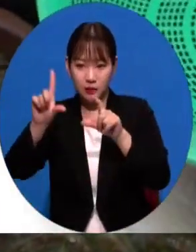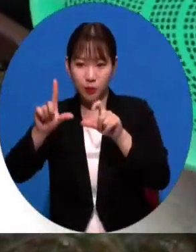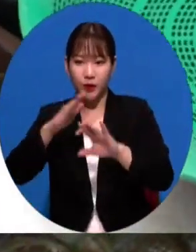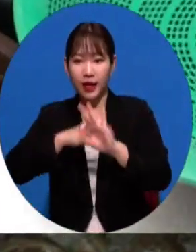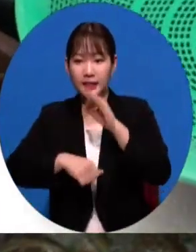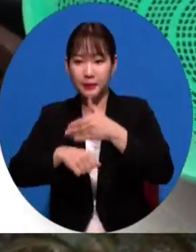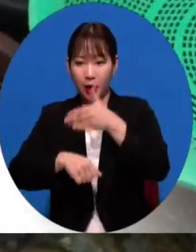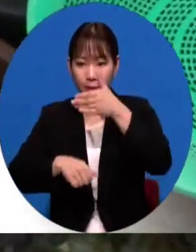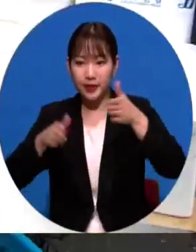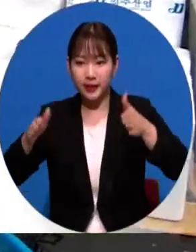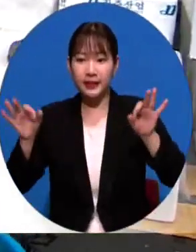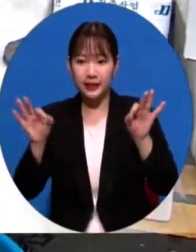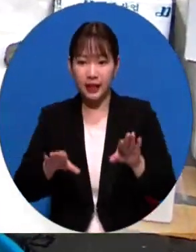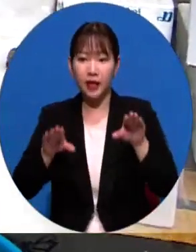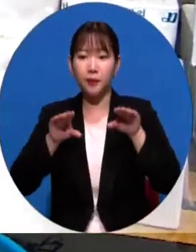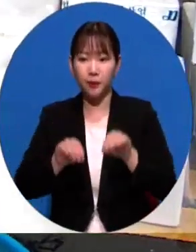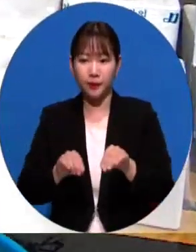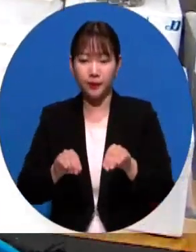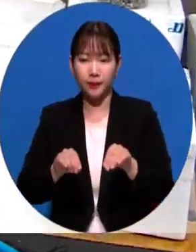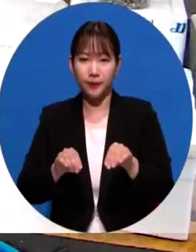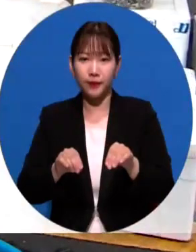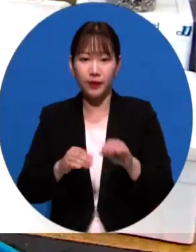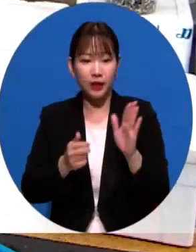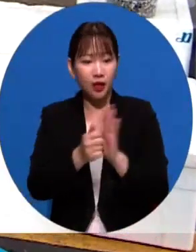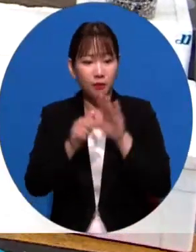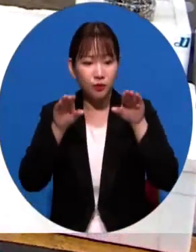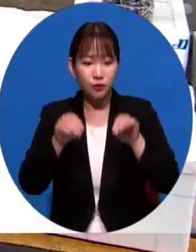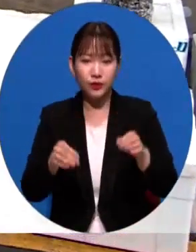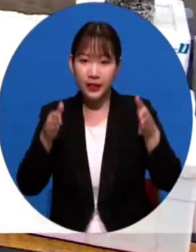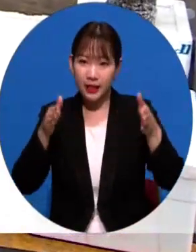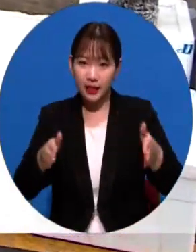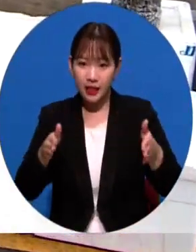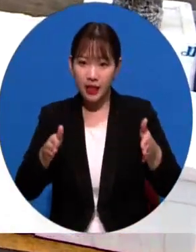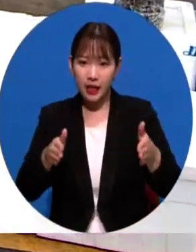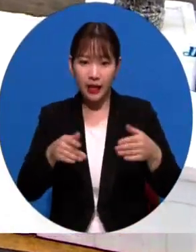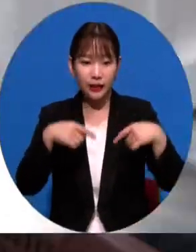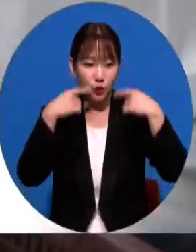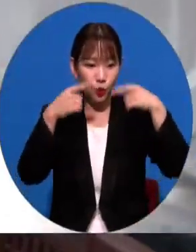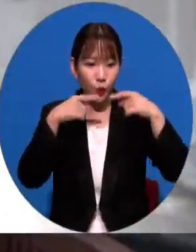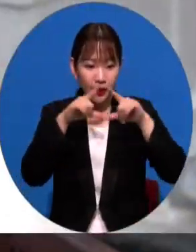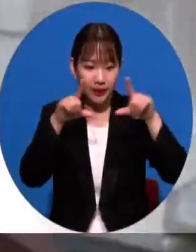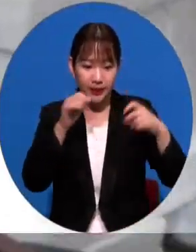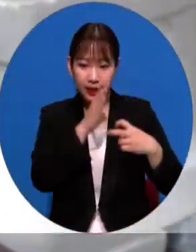9시까지 일시 중단됩니다. 서비스 중단 기간 지류형 지역